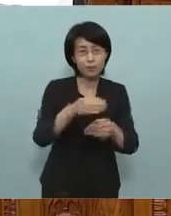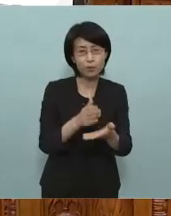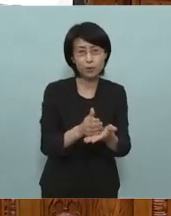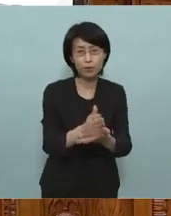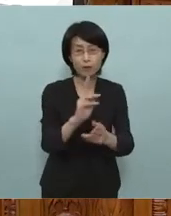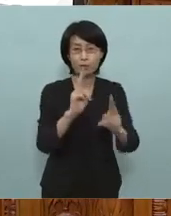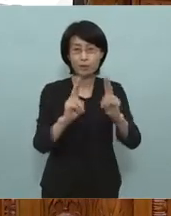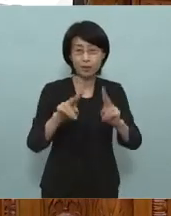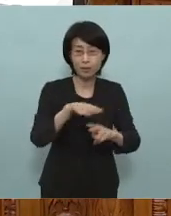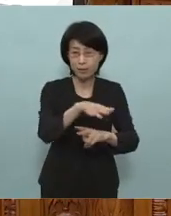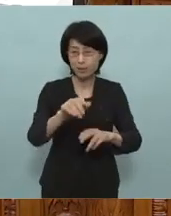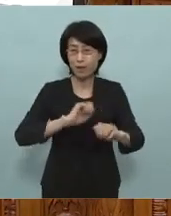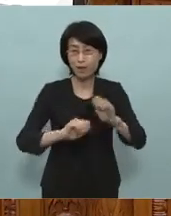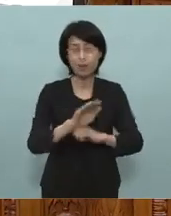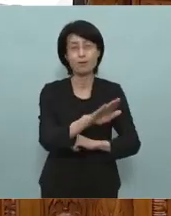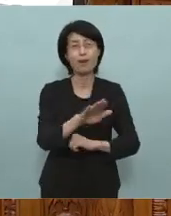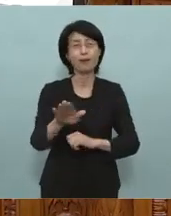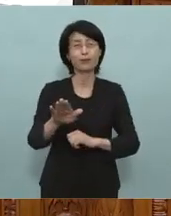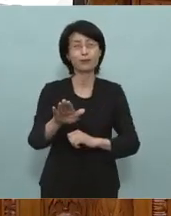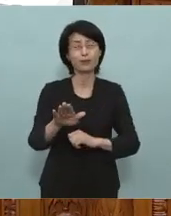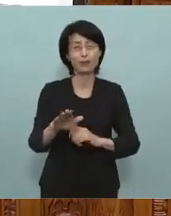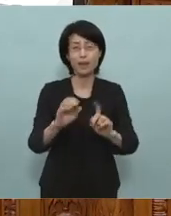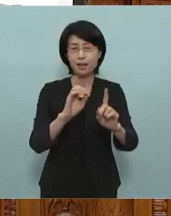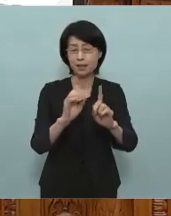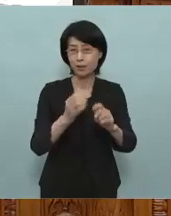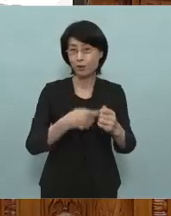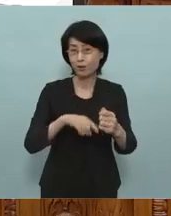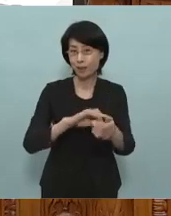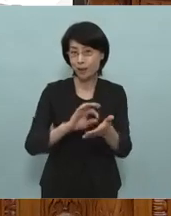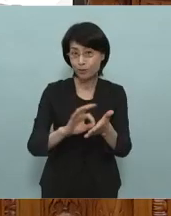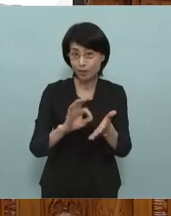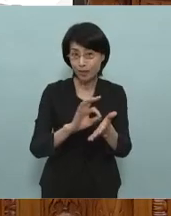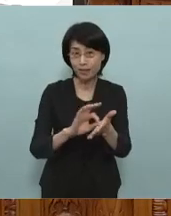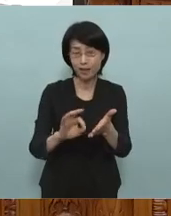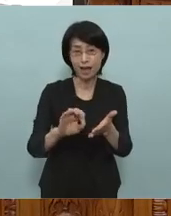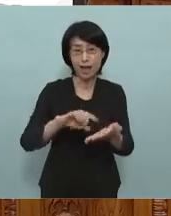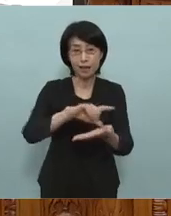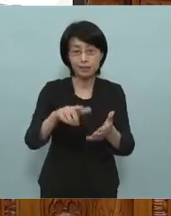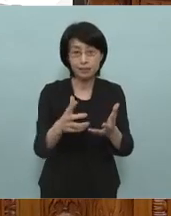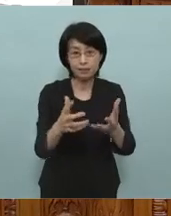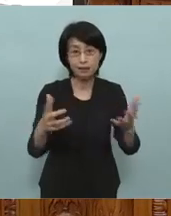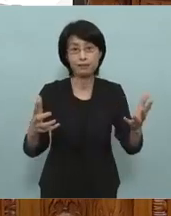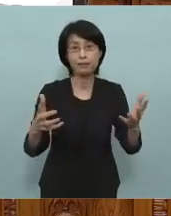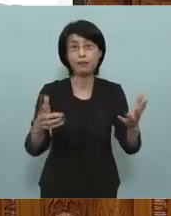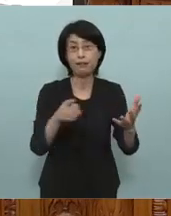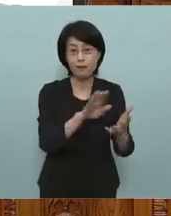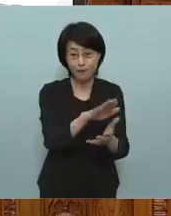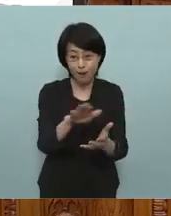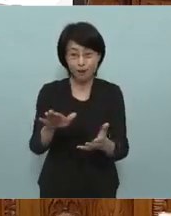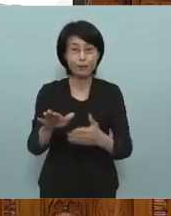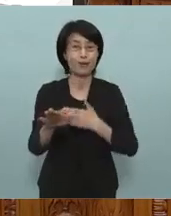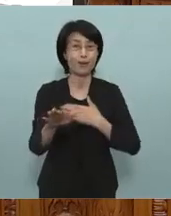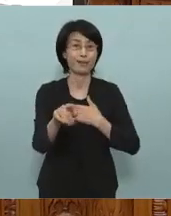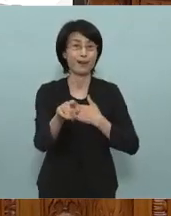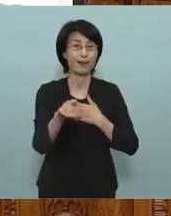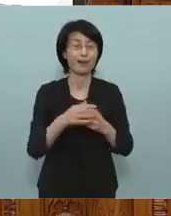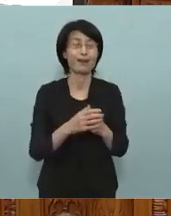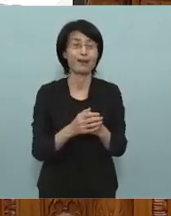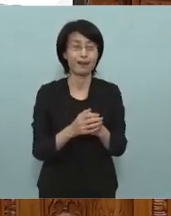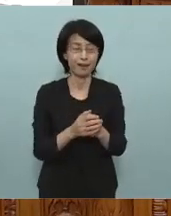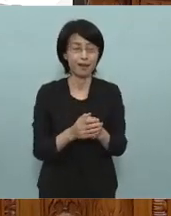の活躍もそうですデジタルの力を活用した地域活性化もそうです